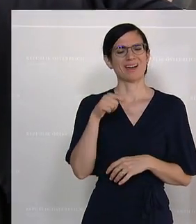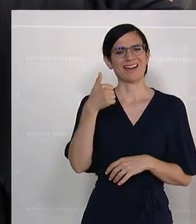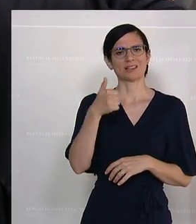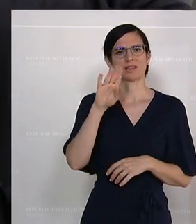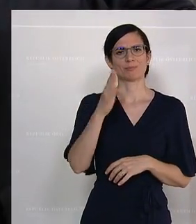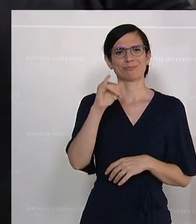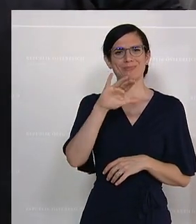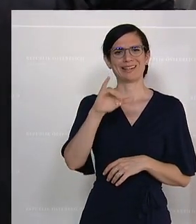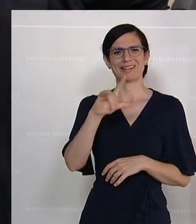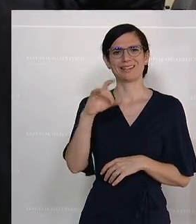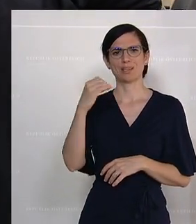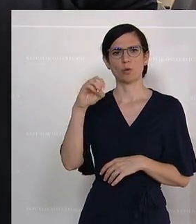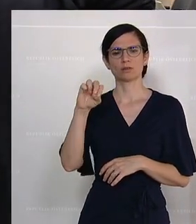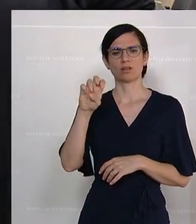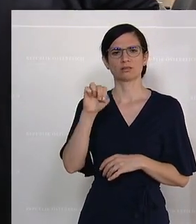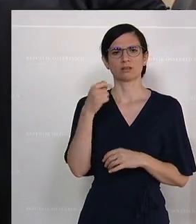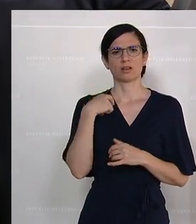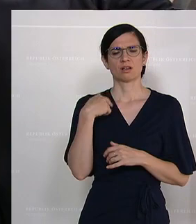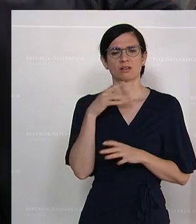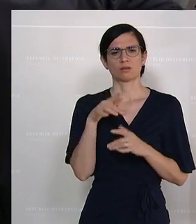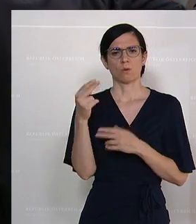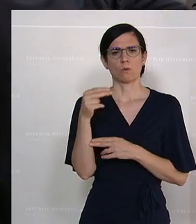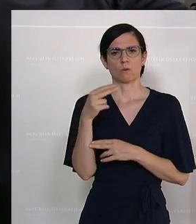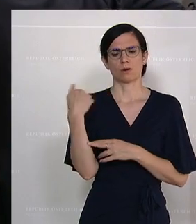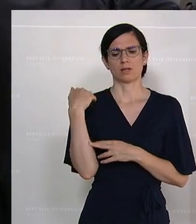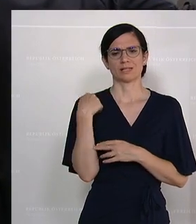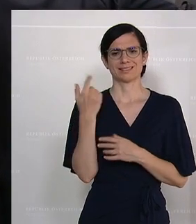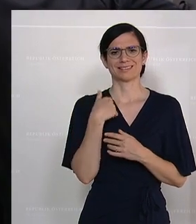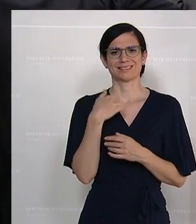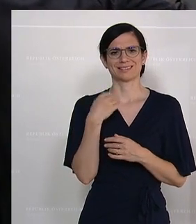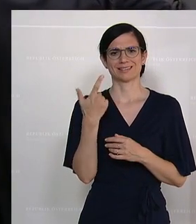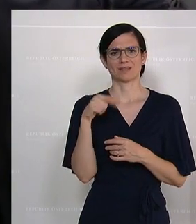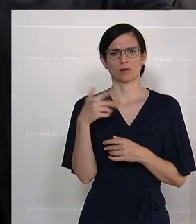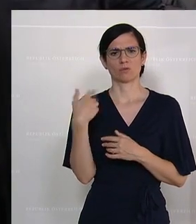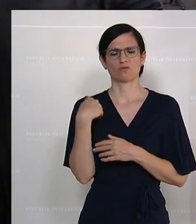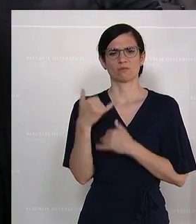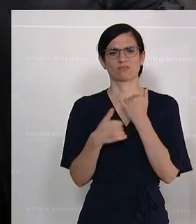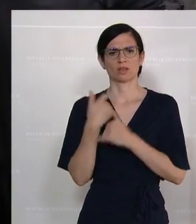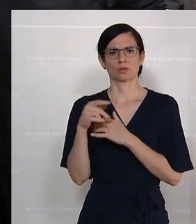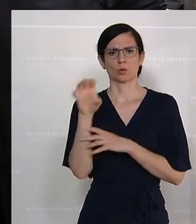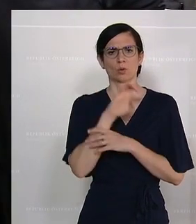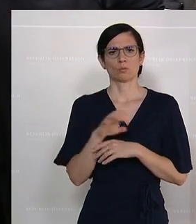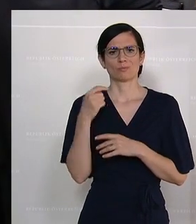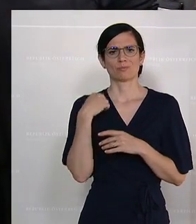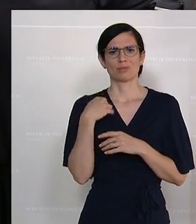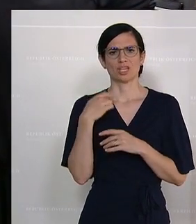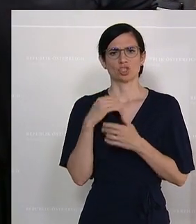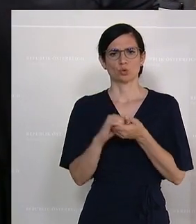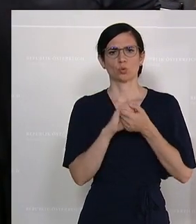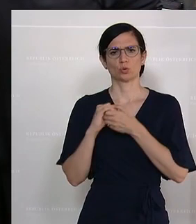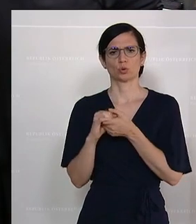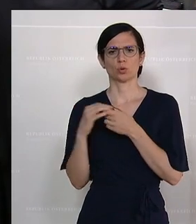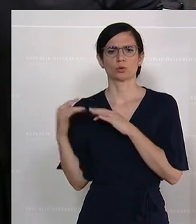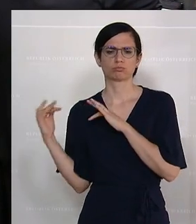euro sind in den letzten zweieinhalb jahren in umlauf gebracht worden von der europäischen union von der frau lagarde das sind